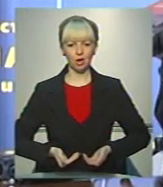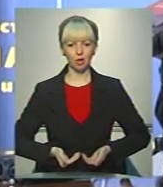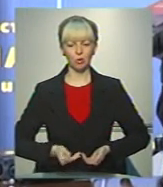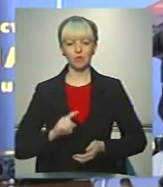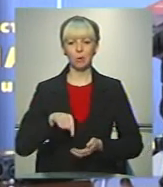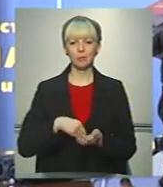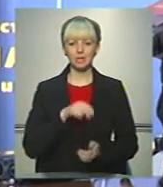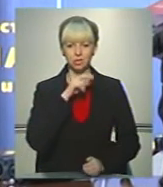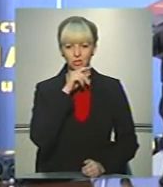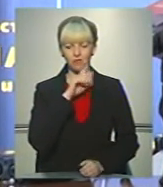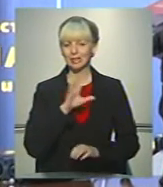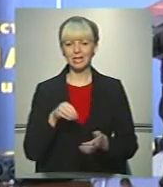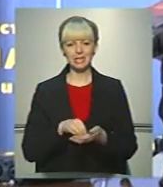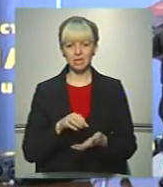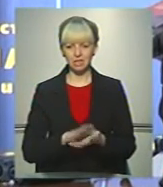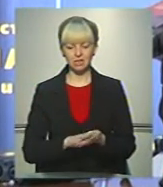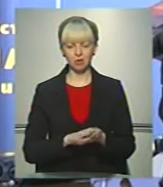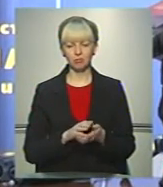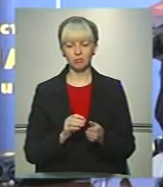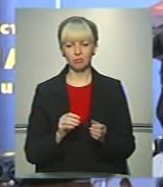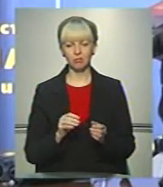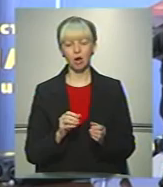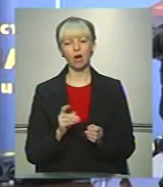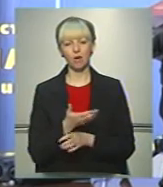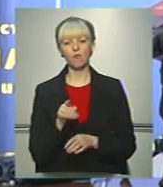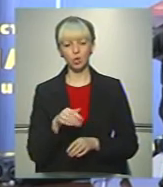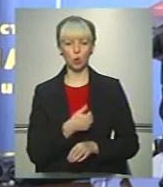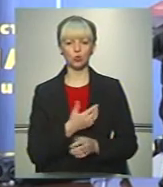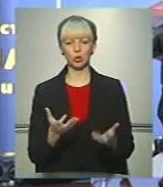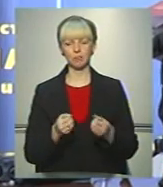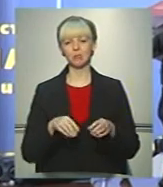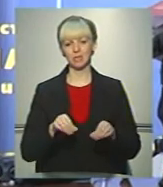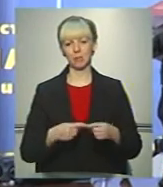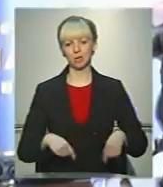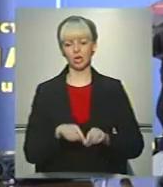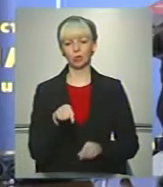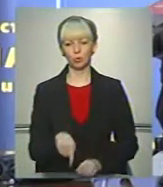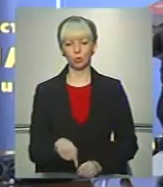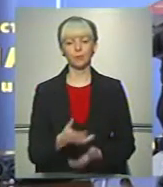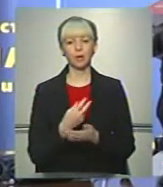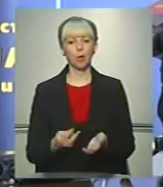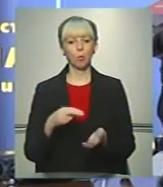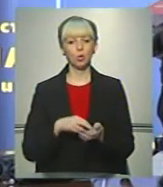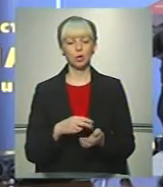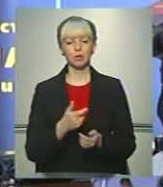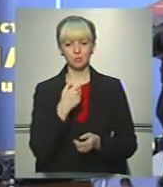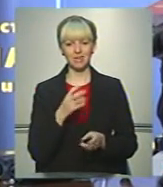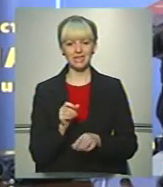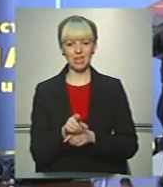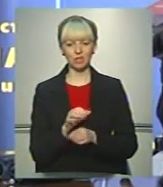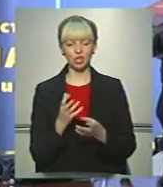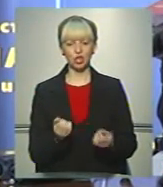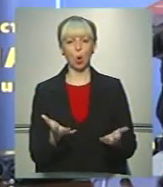в місті Чернівцях, не зареєстровані, верніше, але вони хочуть отримати земельну ділянку тут. Ми поставили собі за завдання